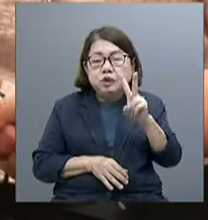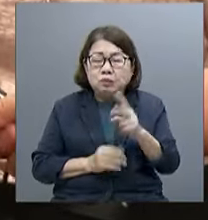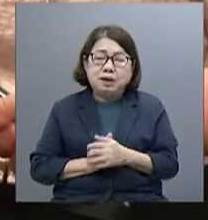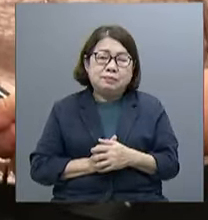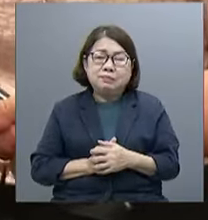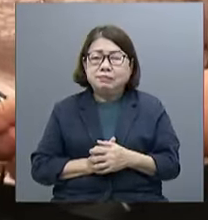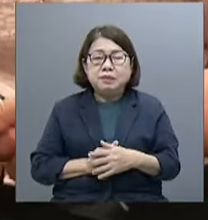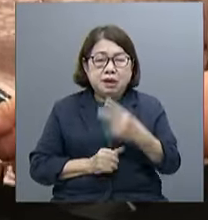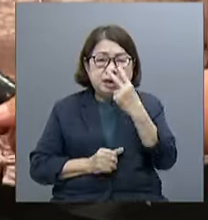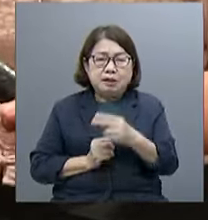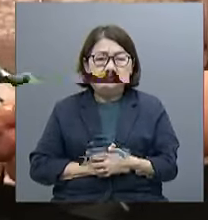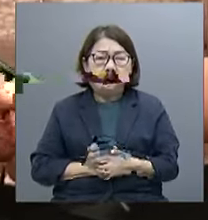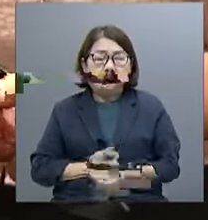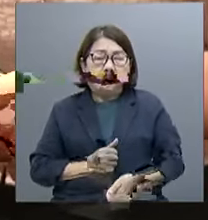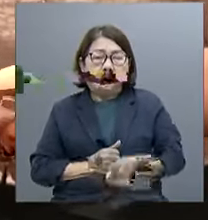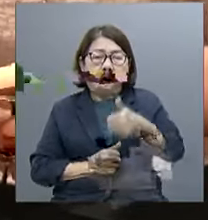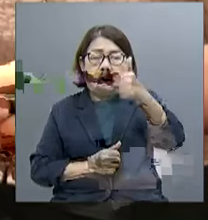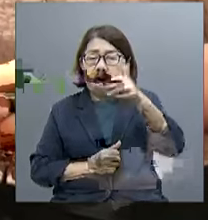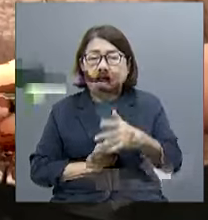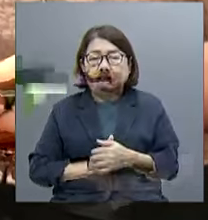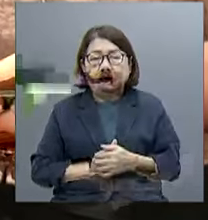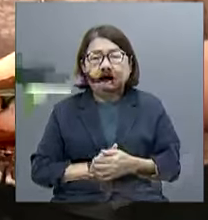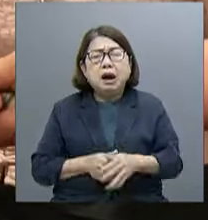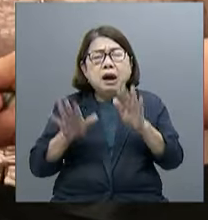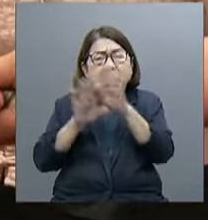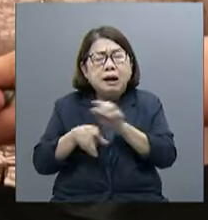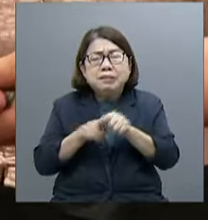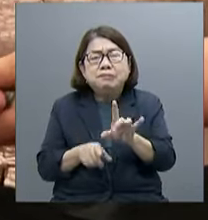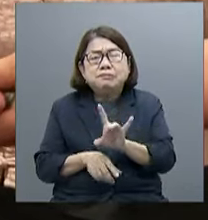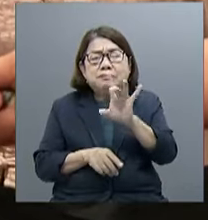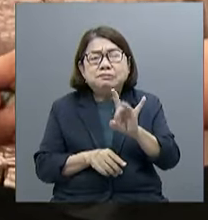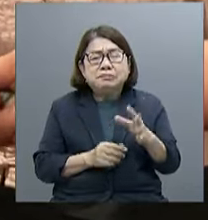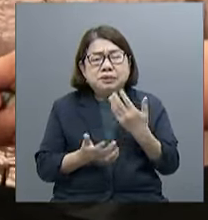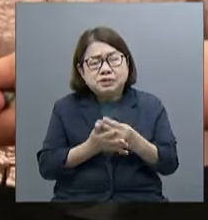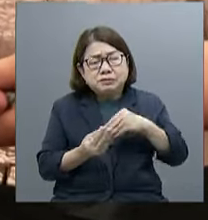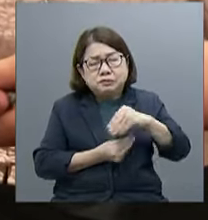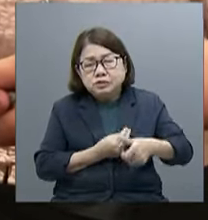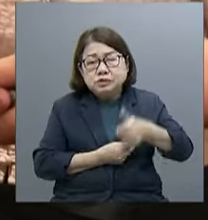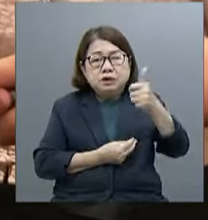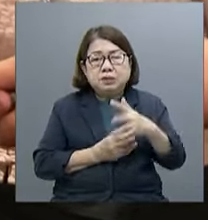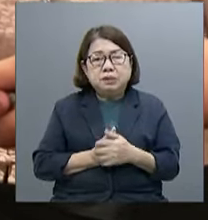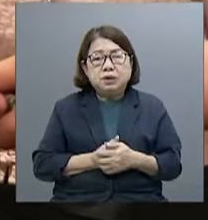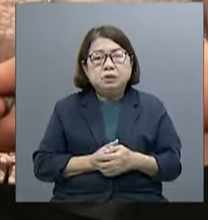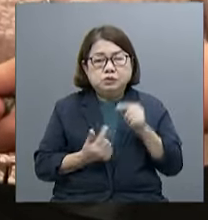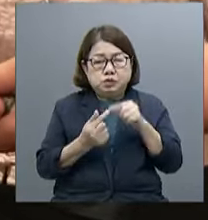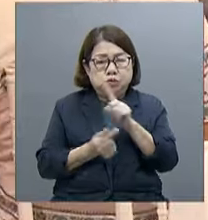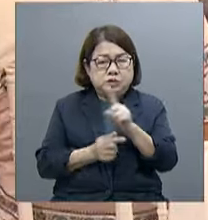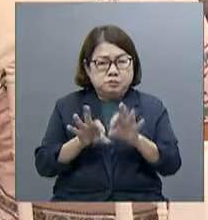ามารถพัฒนายกระดับหรือเพิ่มศักยภาพในเรื่องของการสร้างเศรษฐกิจโดยใช้เทศกาลเป็นตัวน